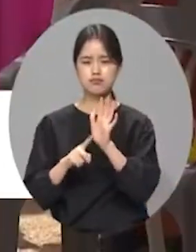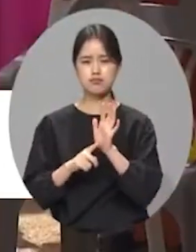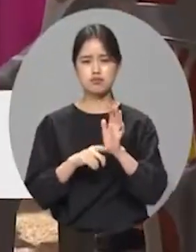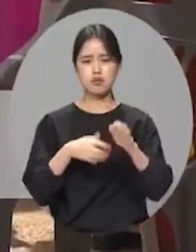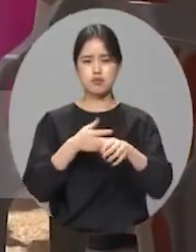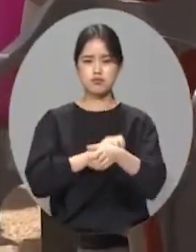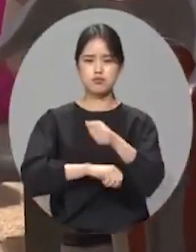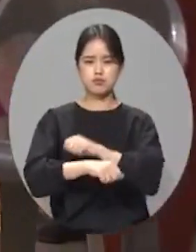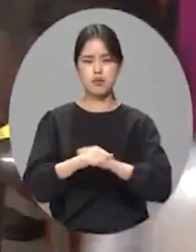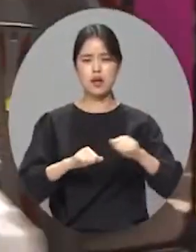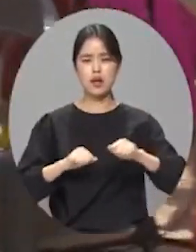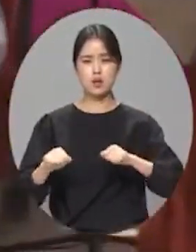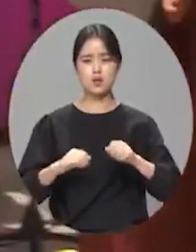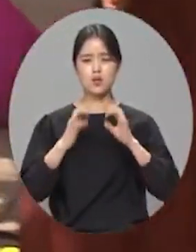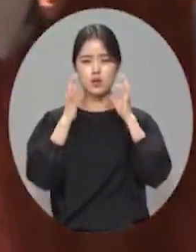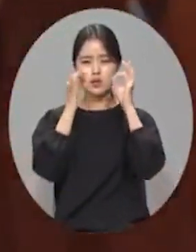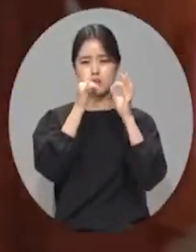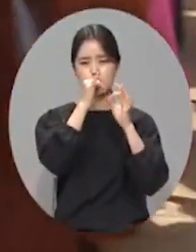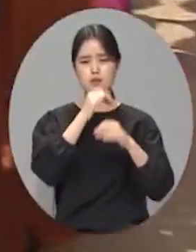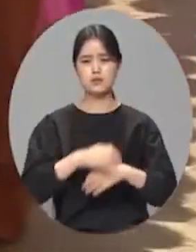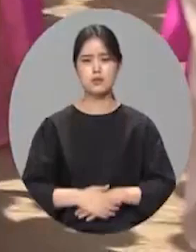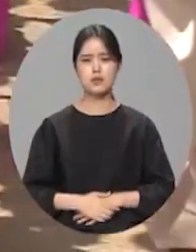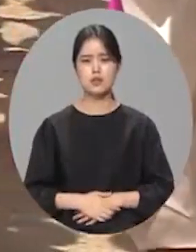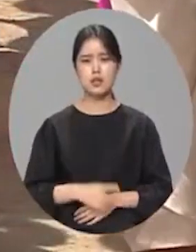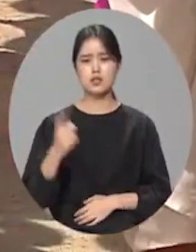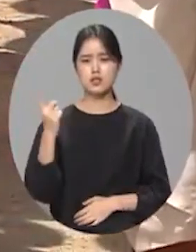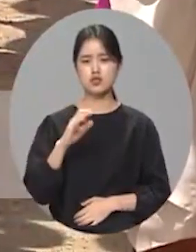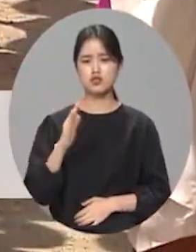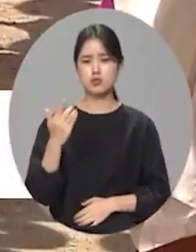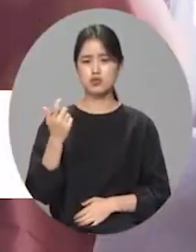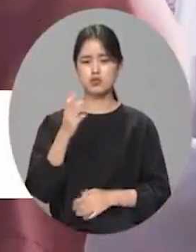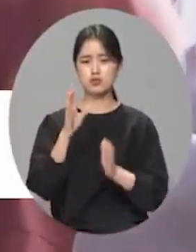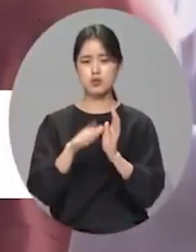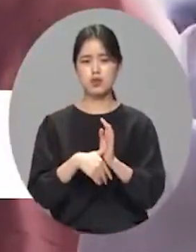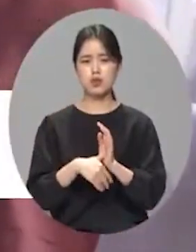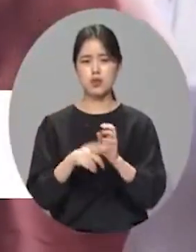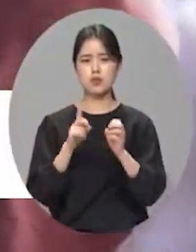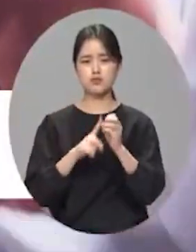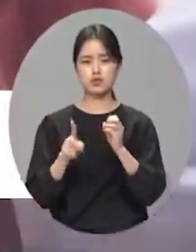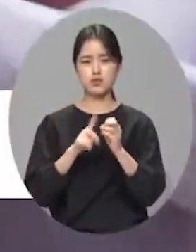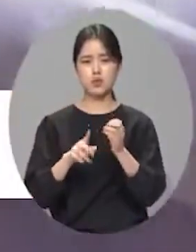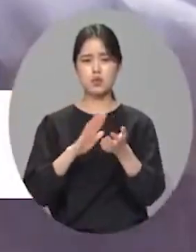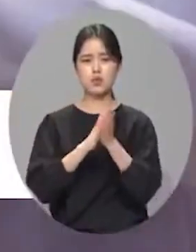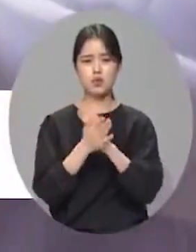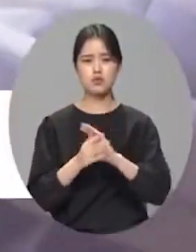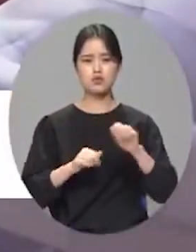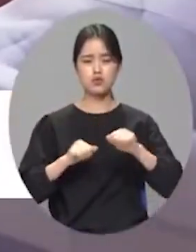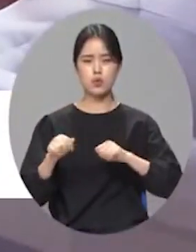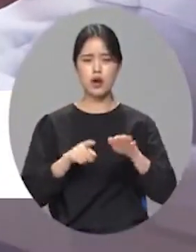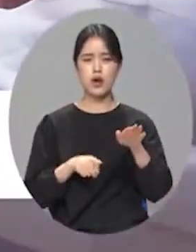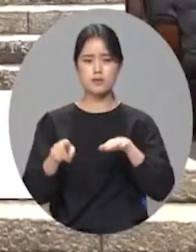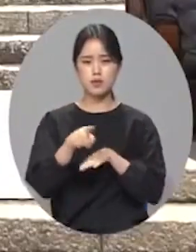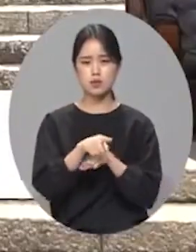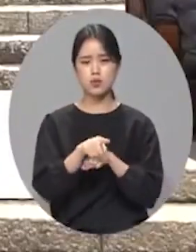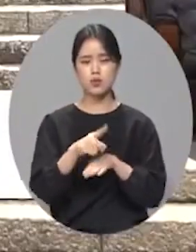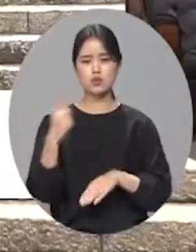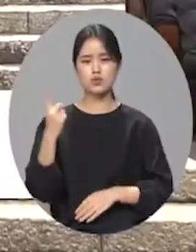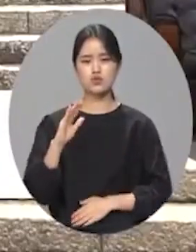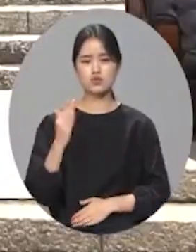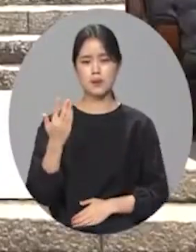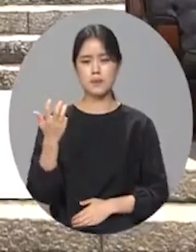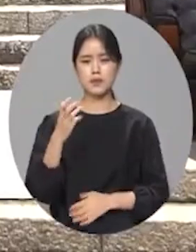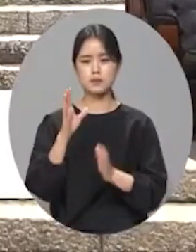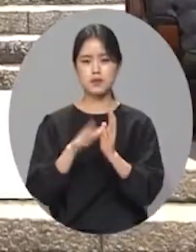없었습니다. 금산사 주지로 있던 1960년대 불교 정화운동에 앞장섰고